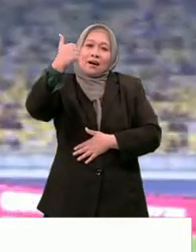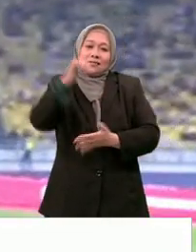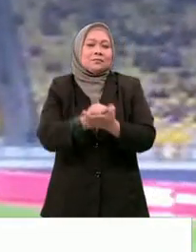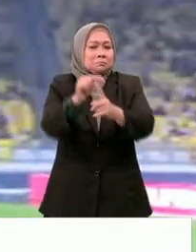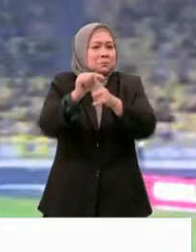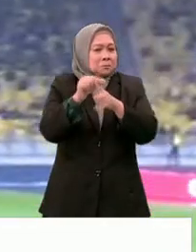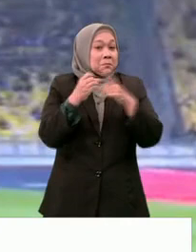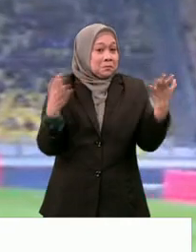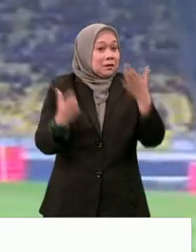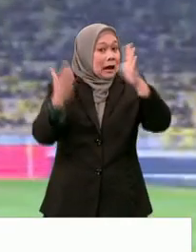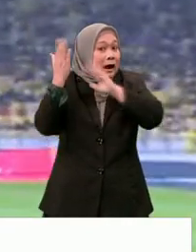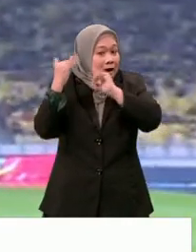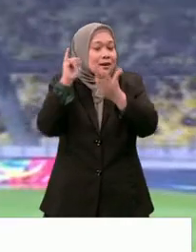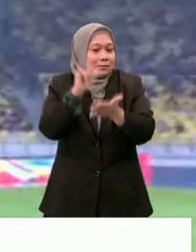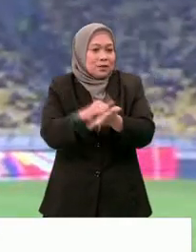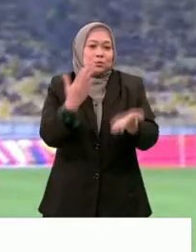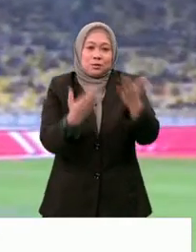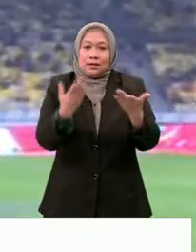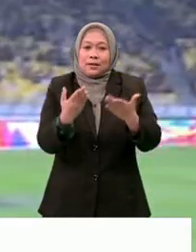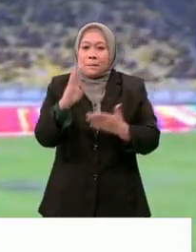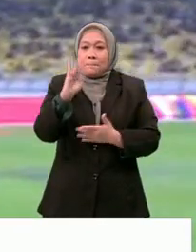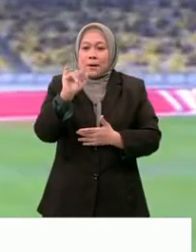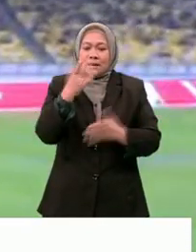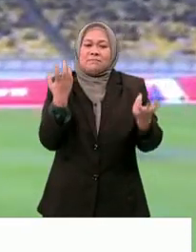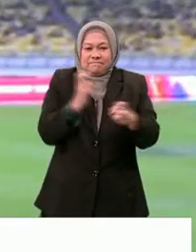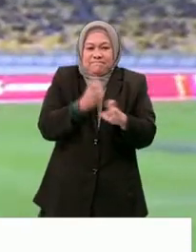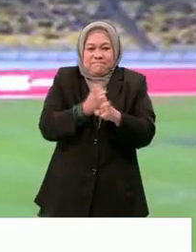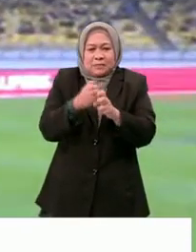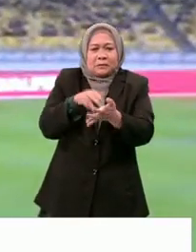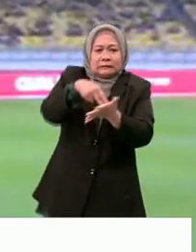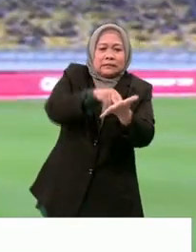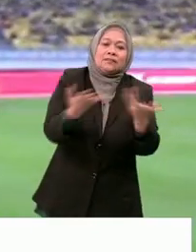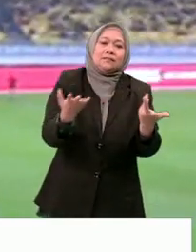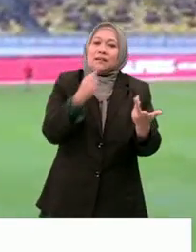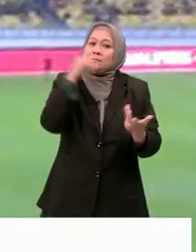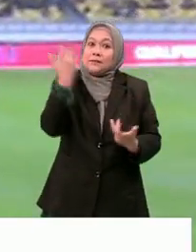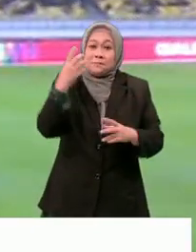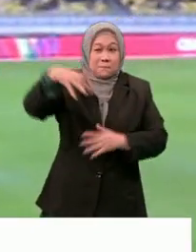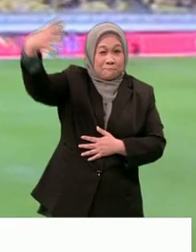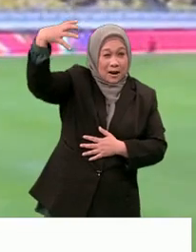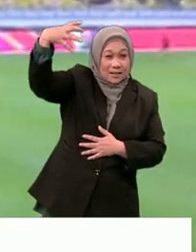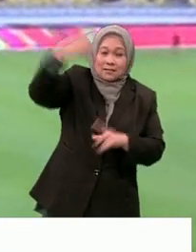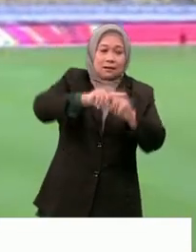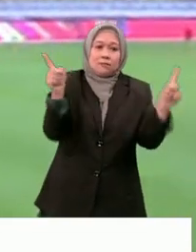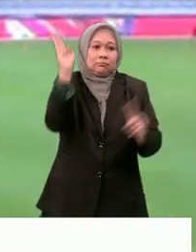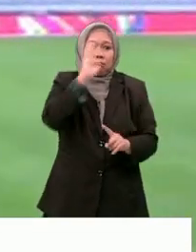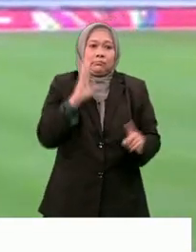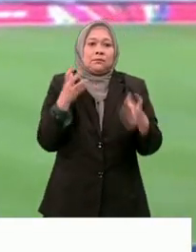jangkakan malam ini juga perkara sama akan berlaku. Bahrain mungkin akan mengalami kesukaran kerana kita tahu negara mereka cuacanya agak berbeza dengan